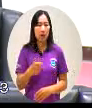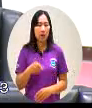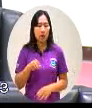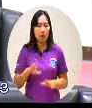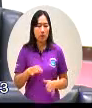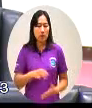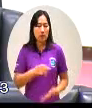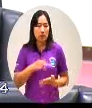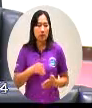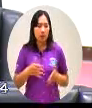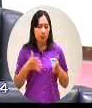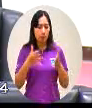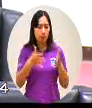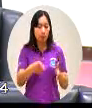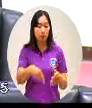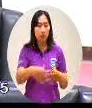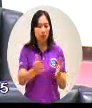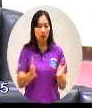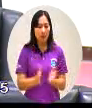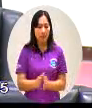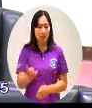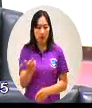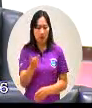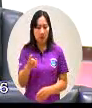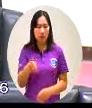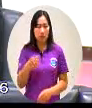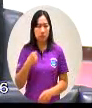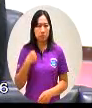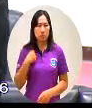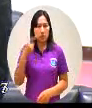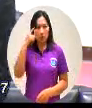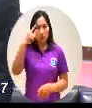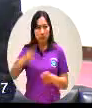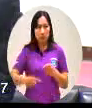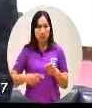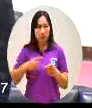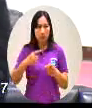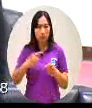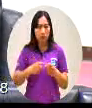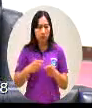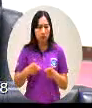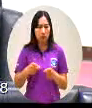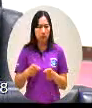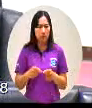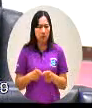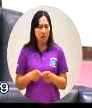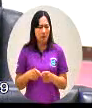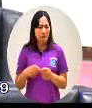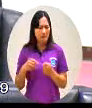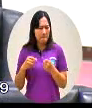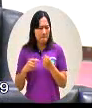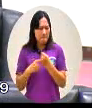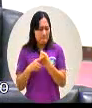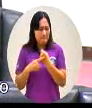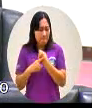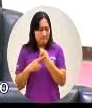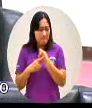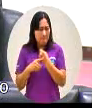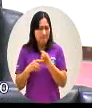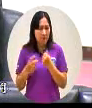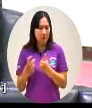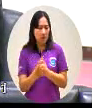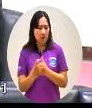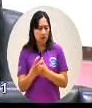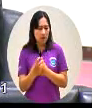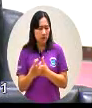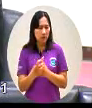哈来做一个了解哈。5年的系统通盘检讨，明年就开始啊哈。拄只分析有讲过，一个政